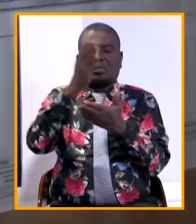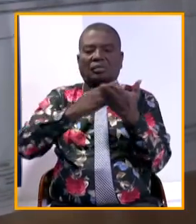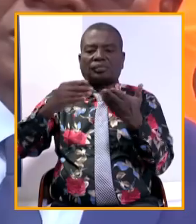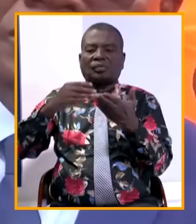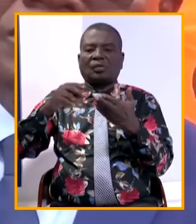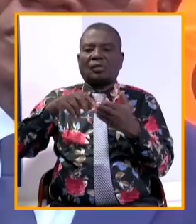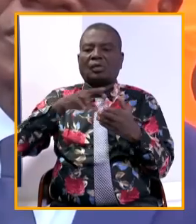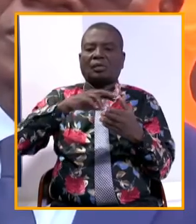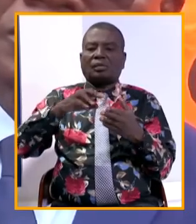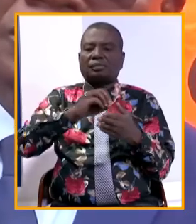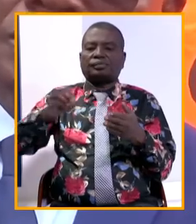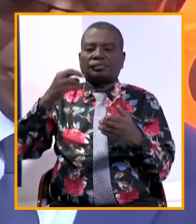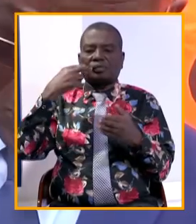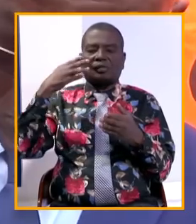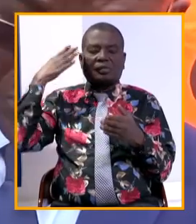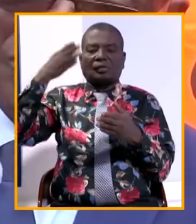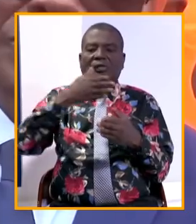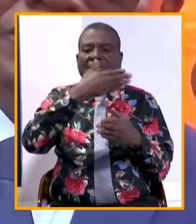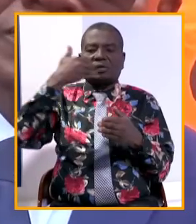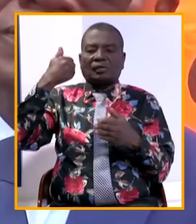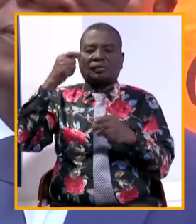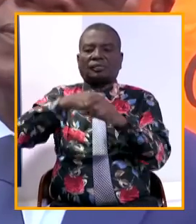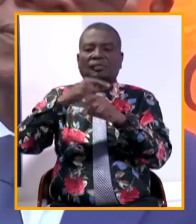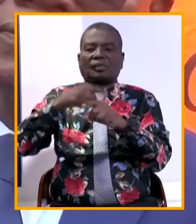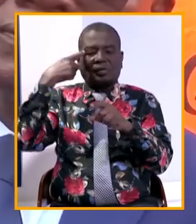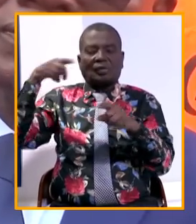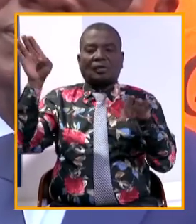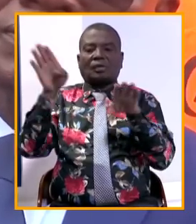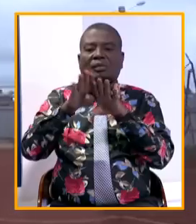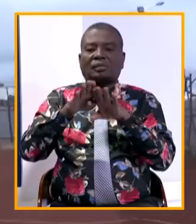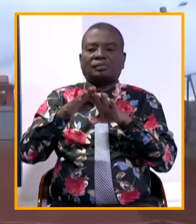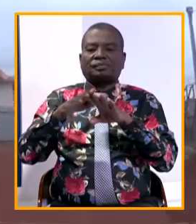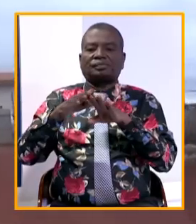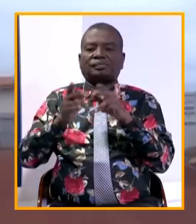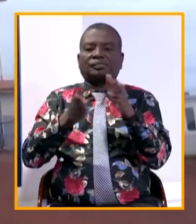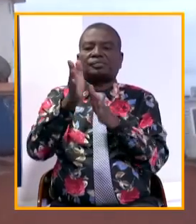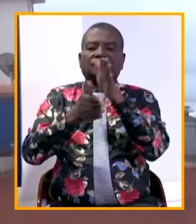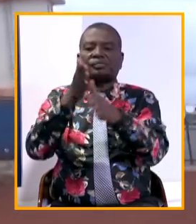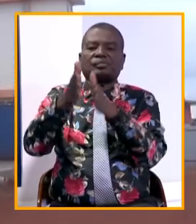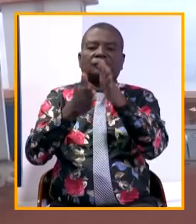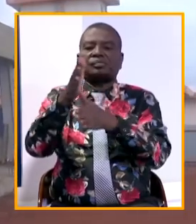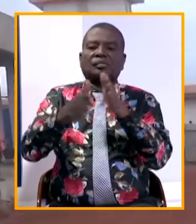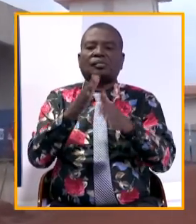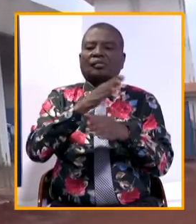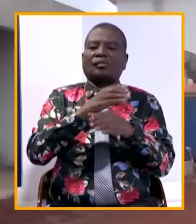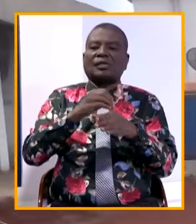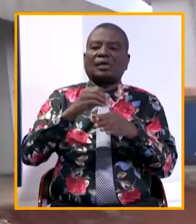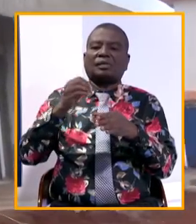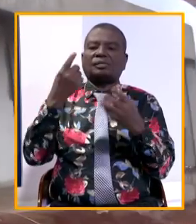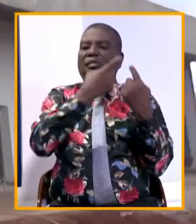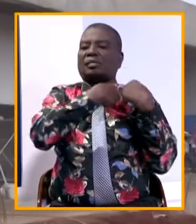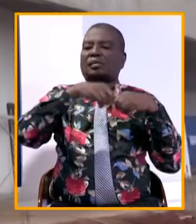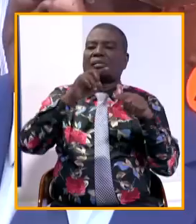meilleure période donc, pour fermer donc à la circulation donc cet aéroport.